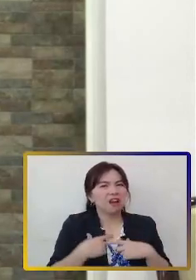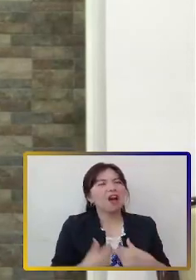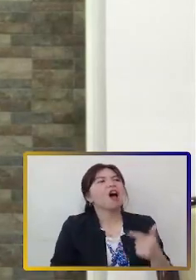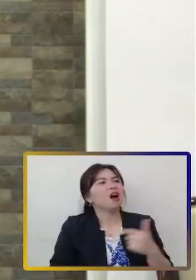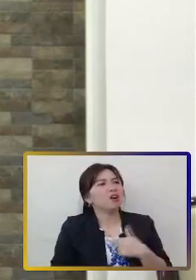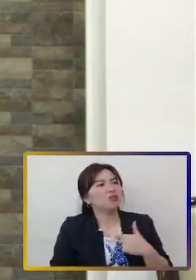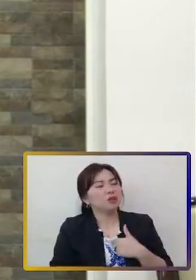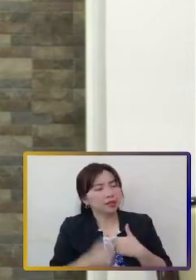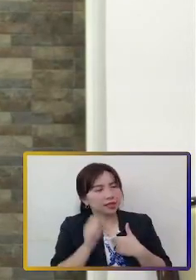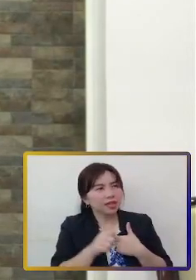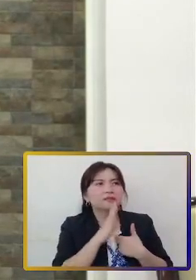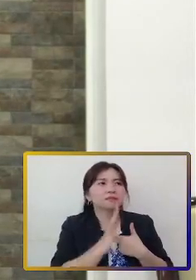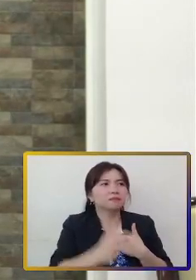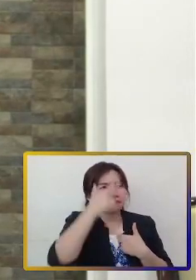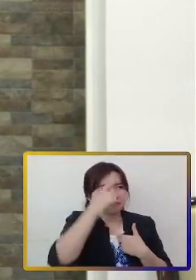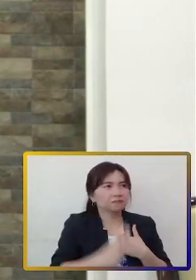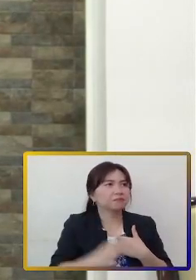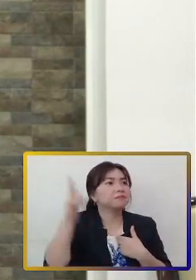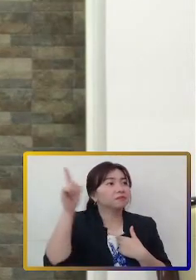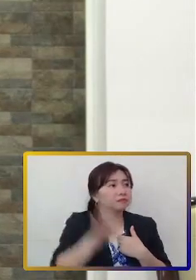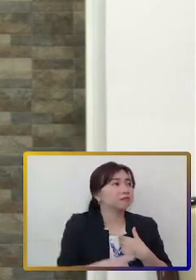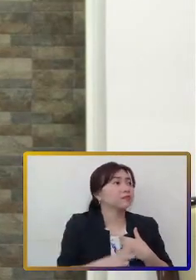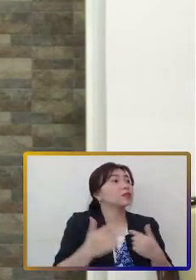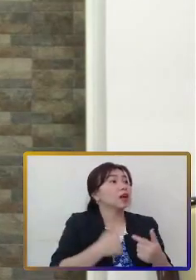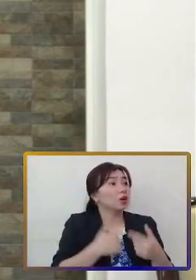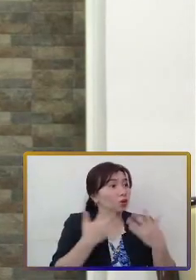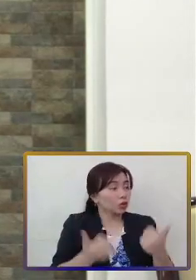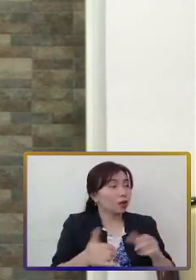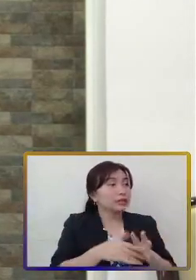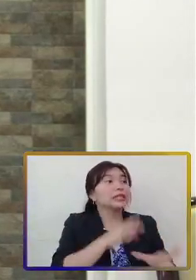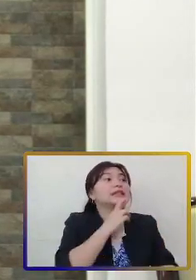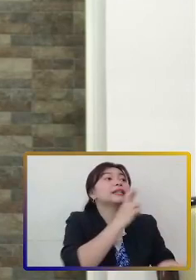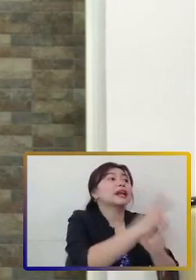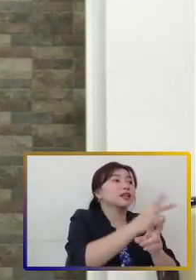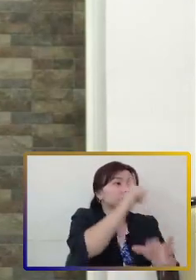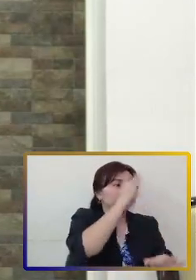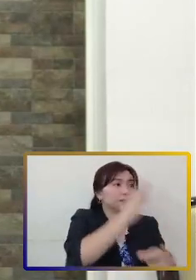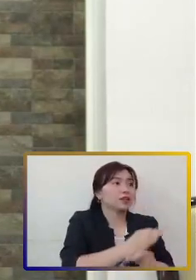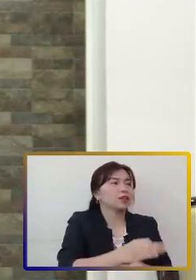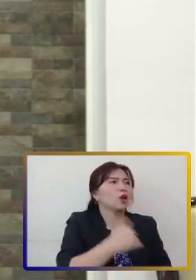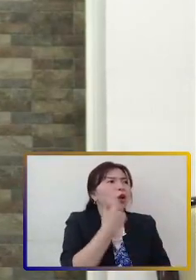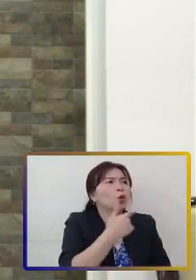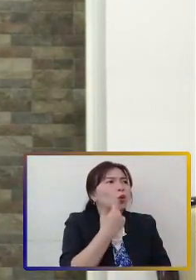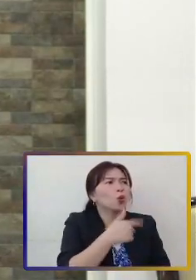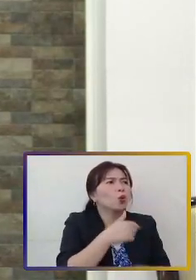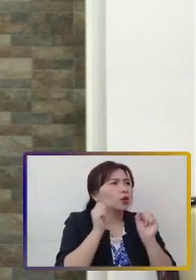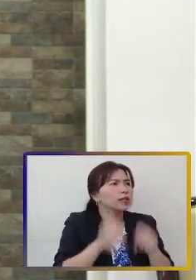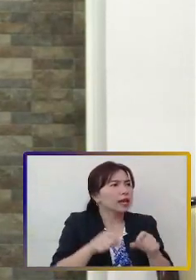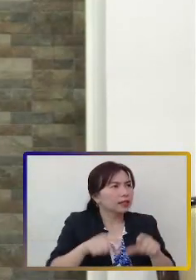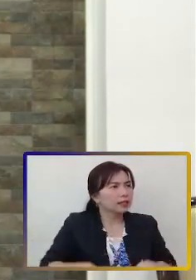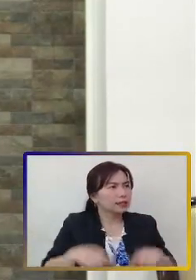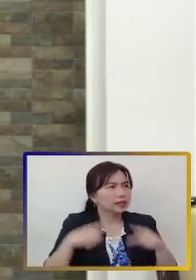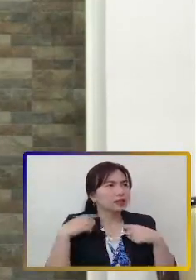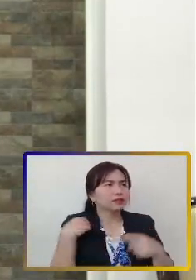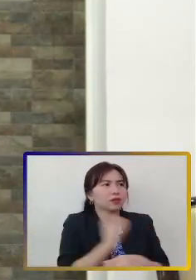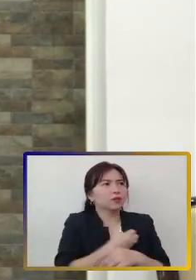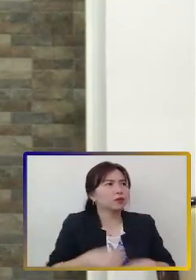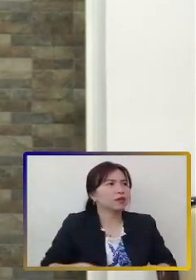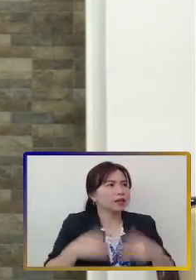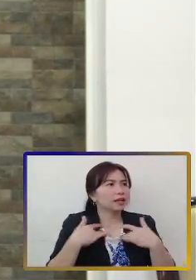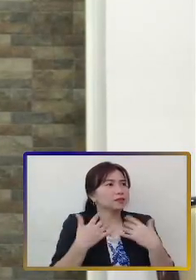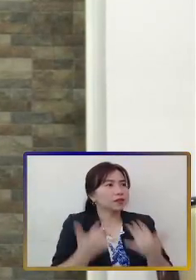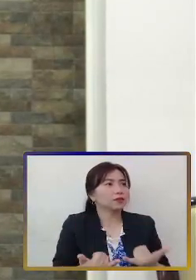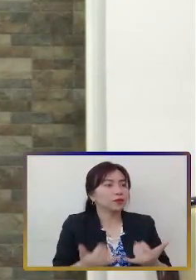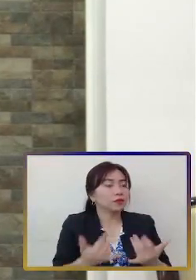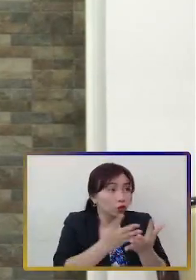mo biyaya ng panginoon na ako a Nasa tamang pananampalataya Sino ba nakapamuhay po sa atin mga kapatid at nakikita ng mga tao sa